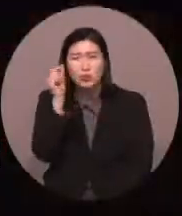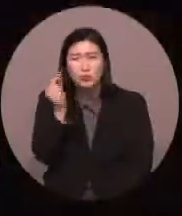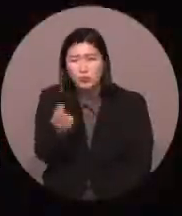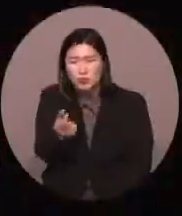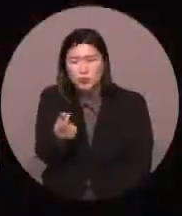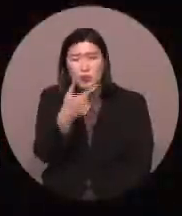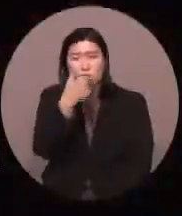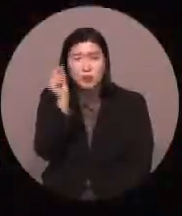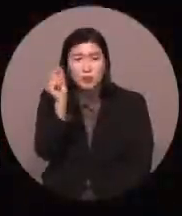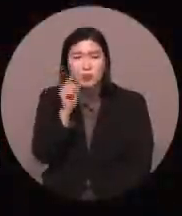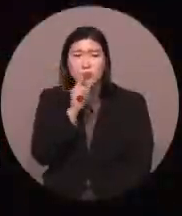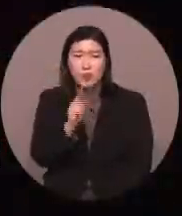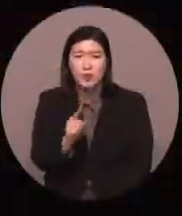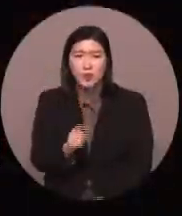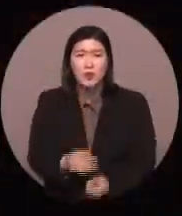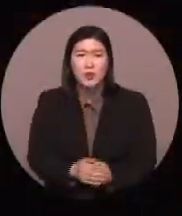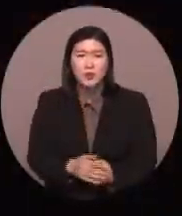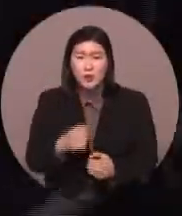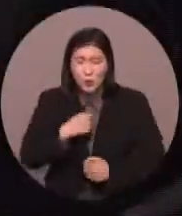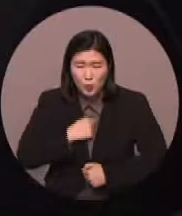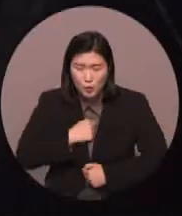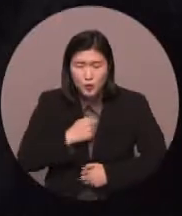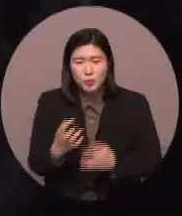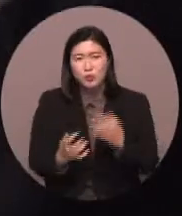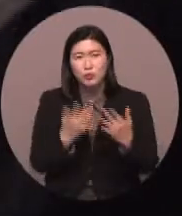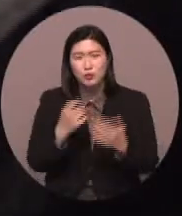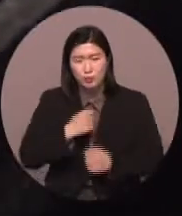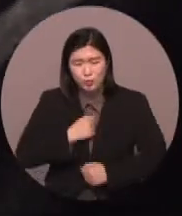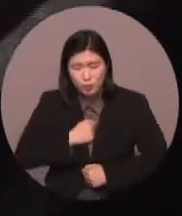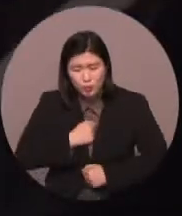해소하기에는 역부족이라며 작은 불씨도 다시